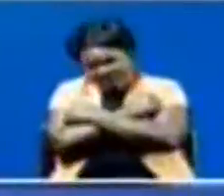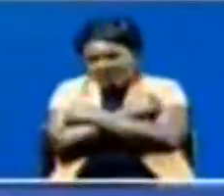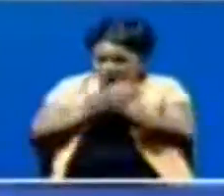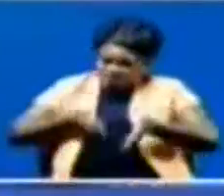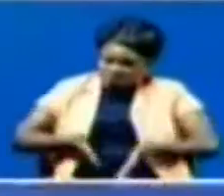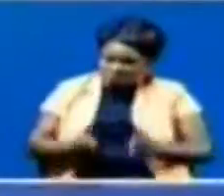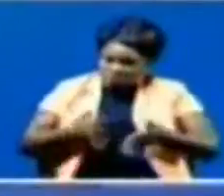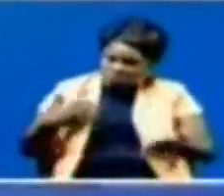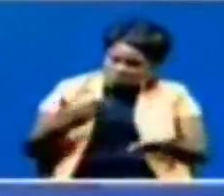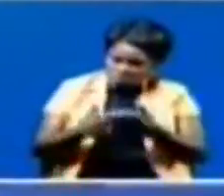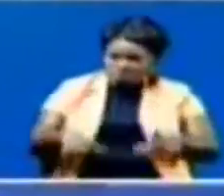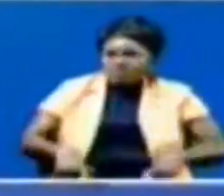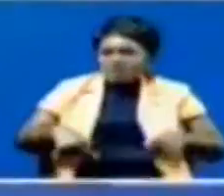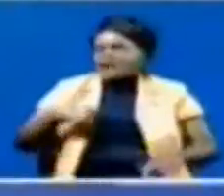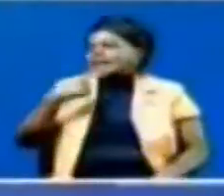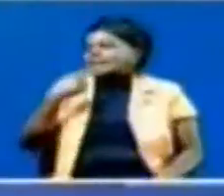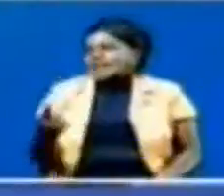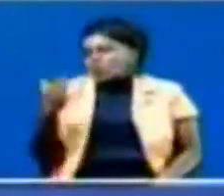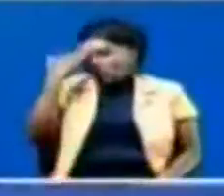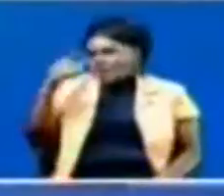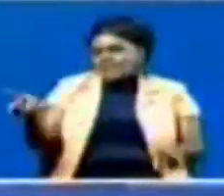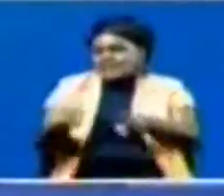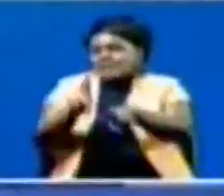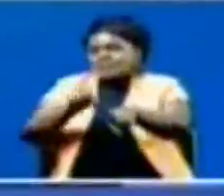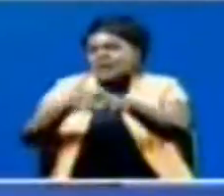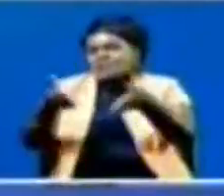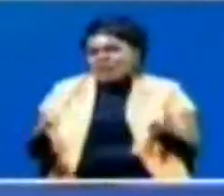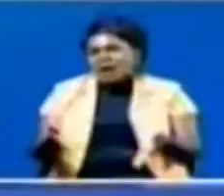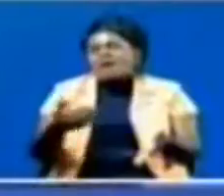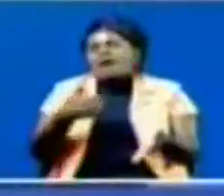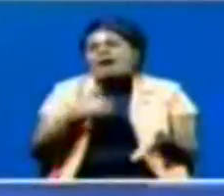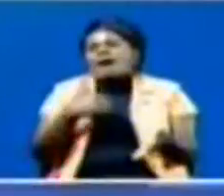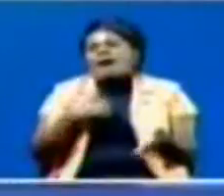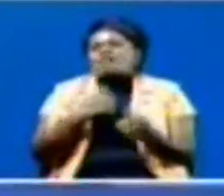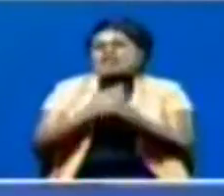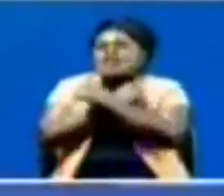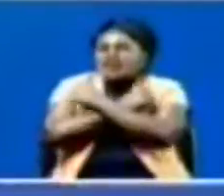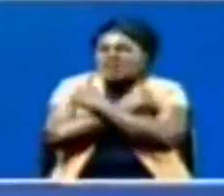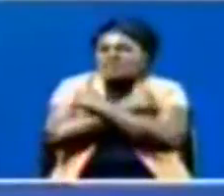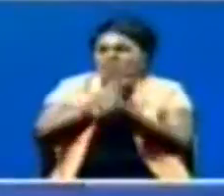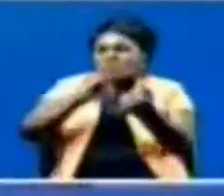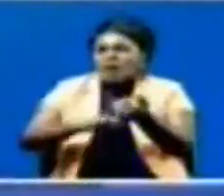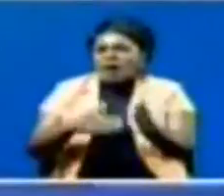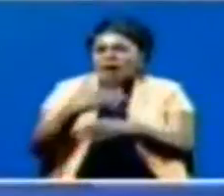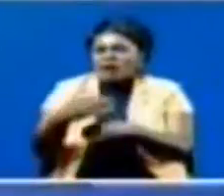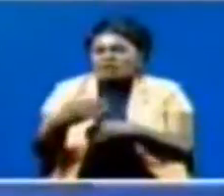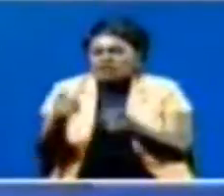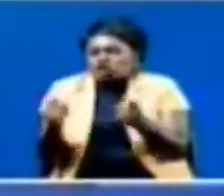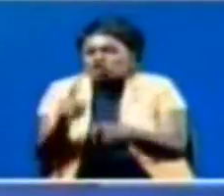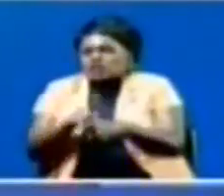wamezaa mpaka sasa wako ndakwambia sababu na pia saa hii wako haswa na kupenda tutaoana baada ya muda